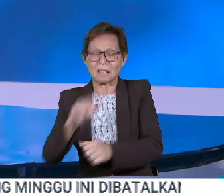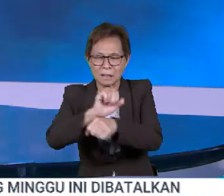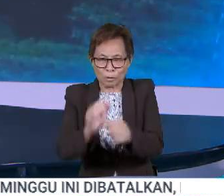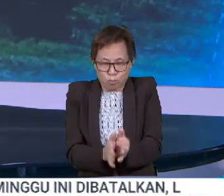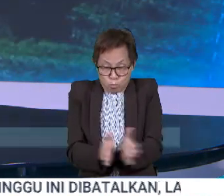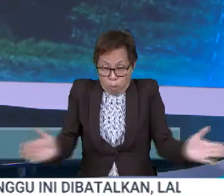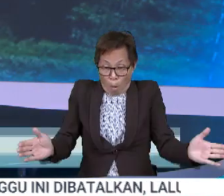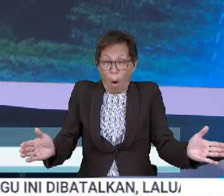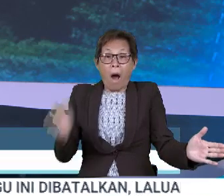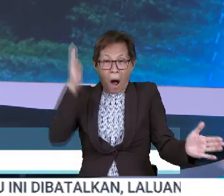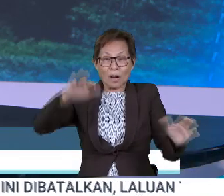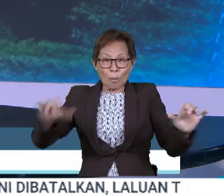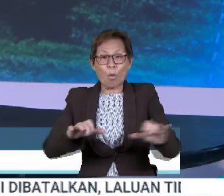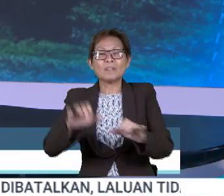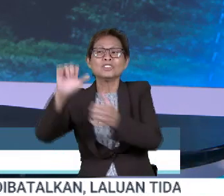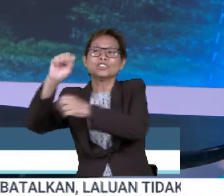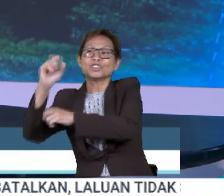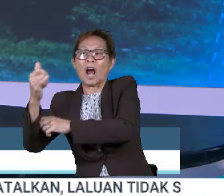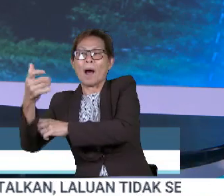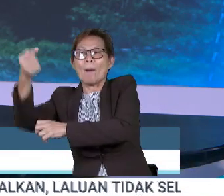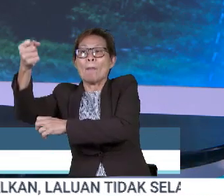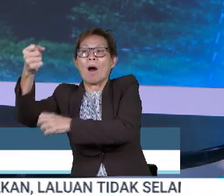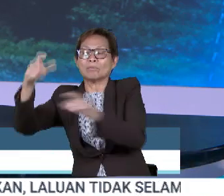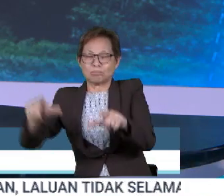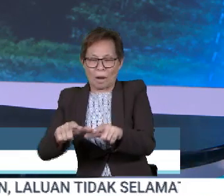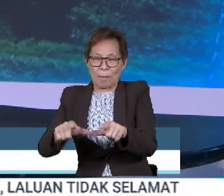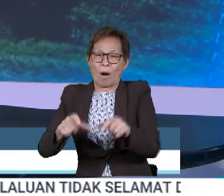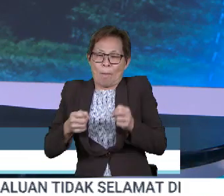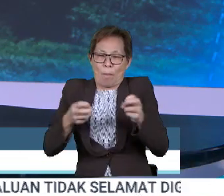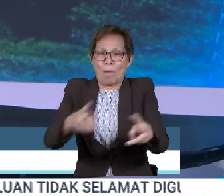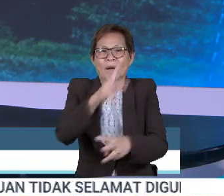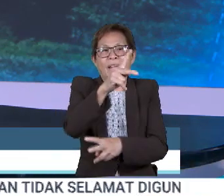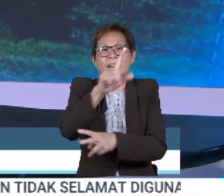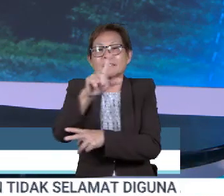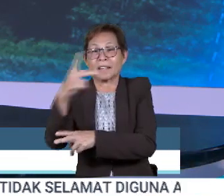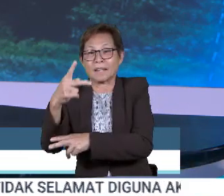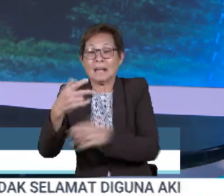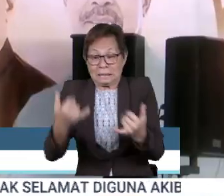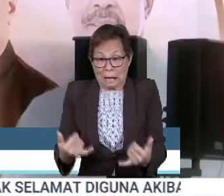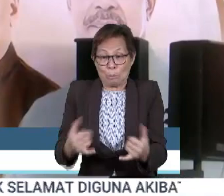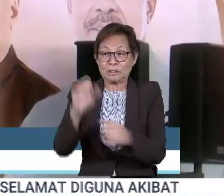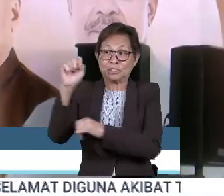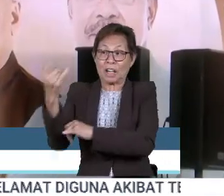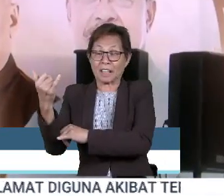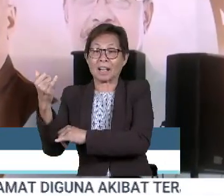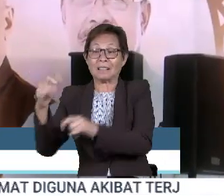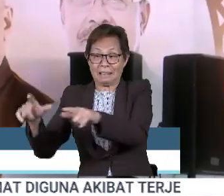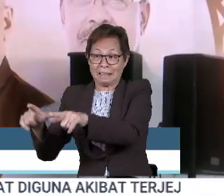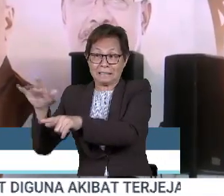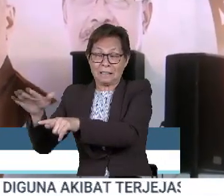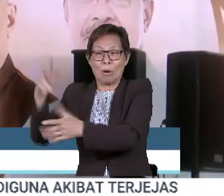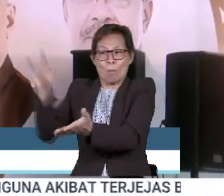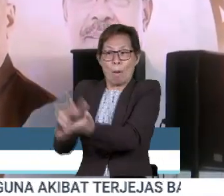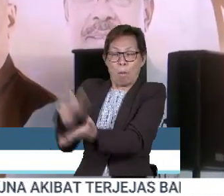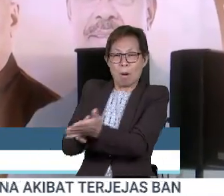akan dilaksanakan Anih Berhad selaku pemegang konsesi Lebuh Raya KLK. Ketika ini, syarikat konsesi sedang